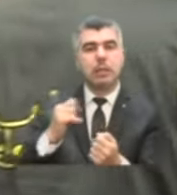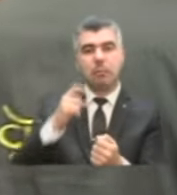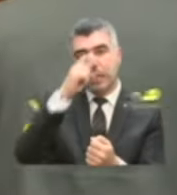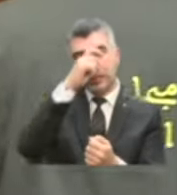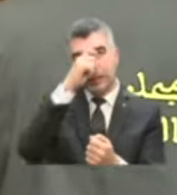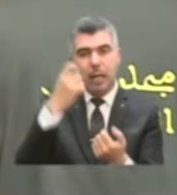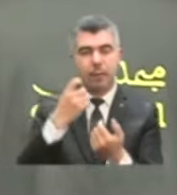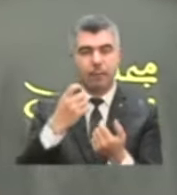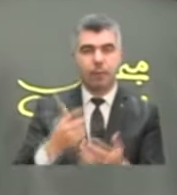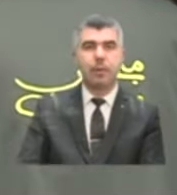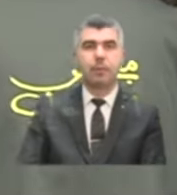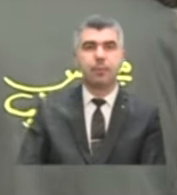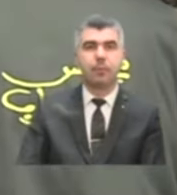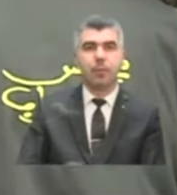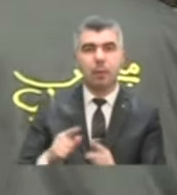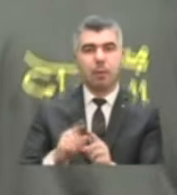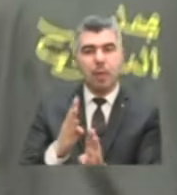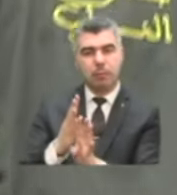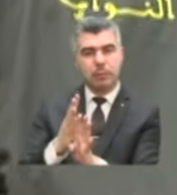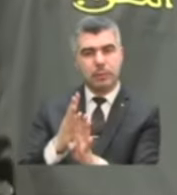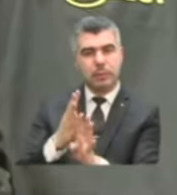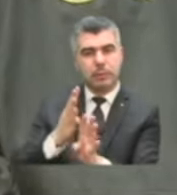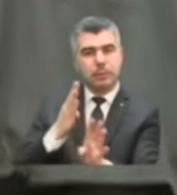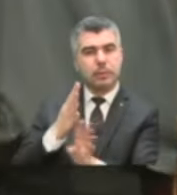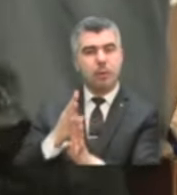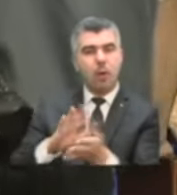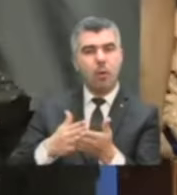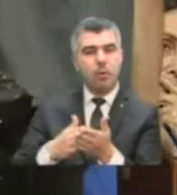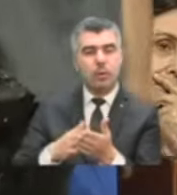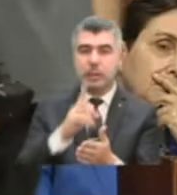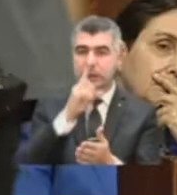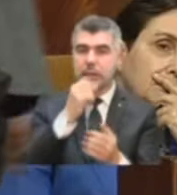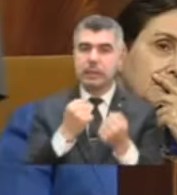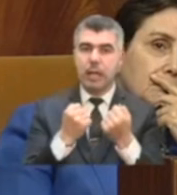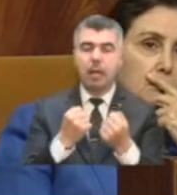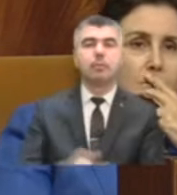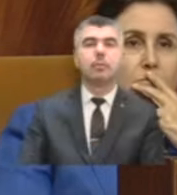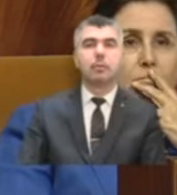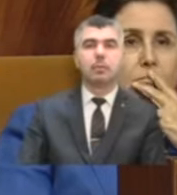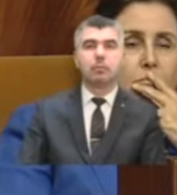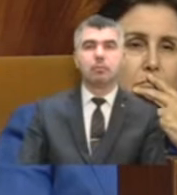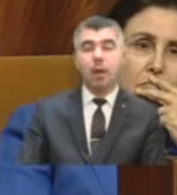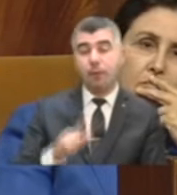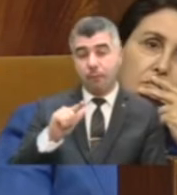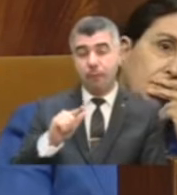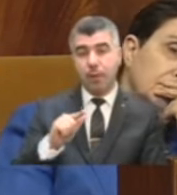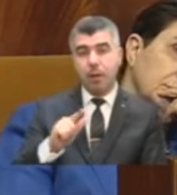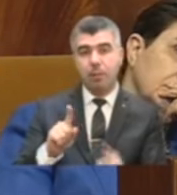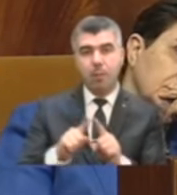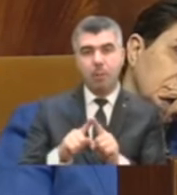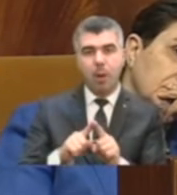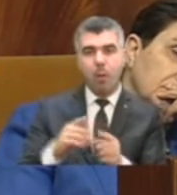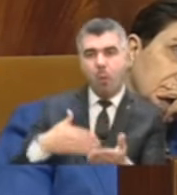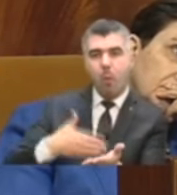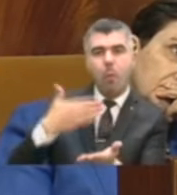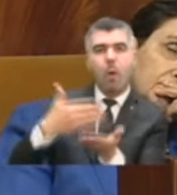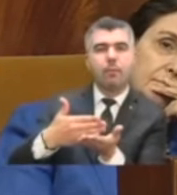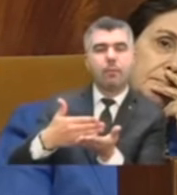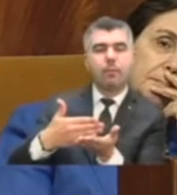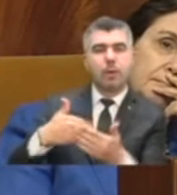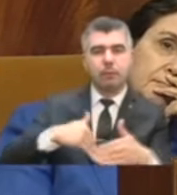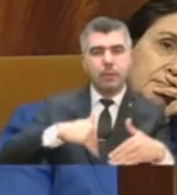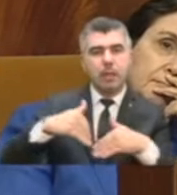الصيف من ازدحام واختناق مروري خطير، وفي بعض الأحيان شلل تام لحركية